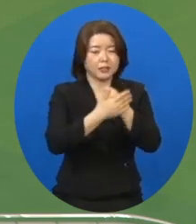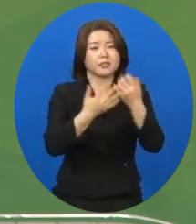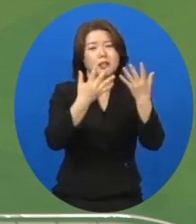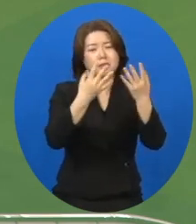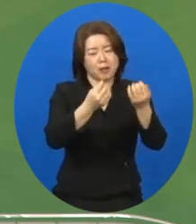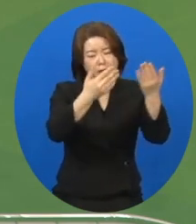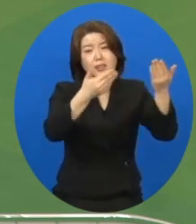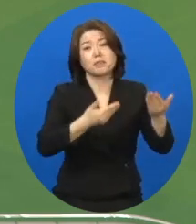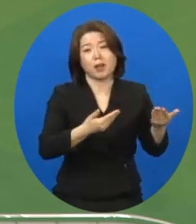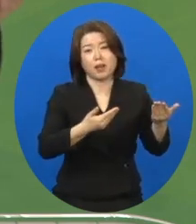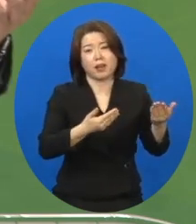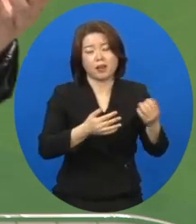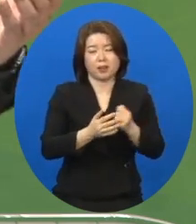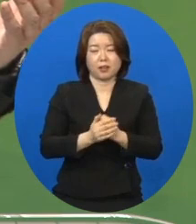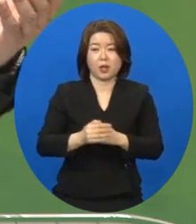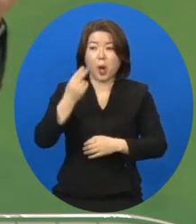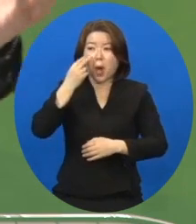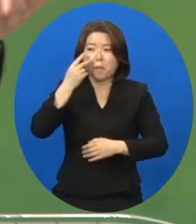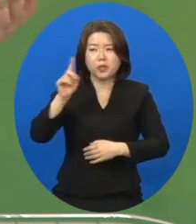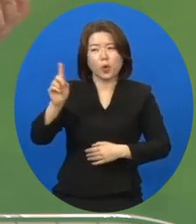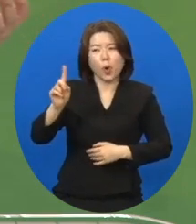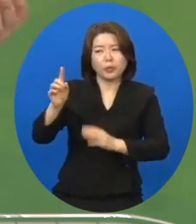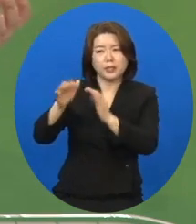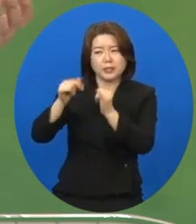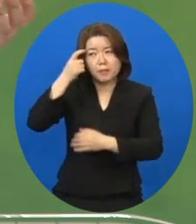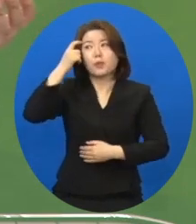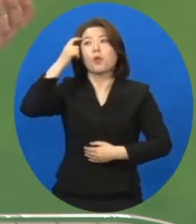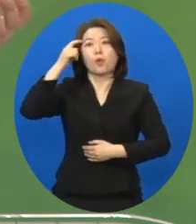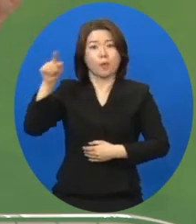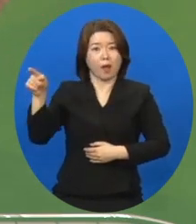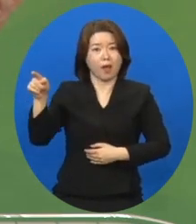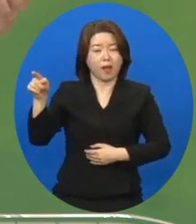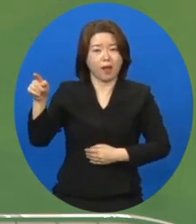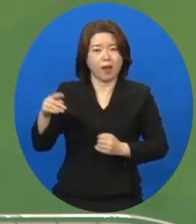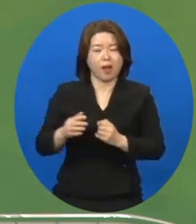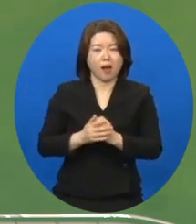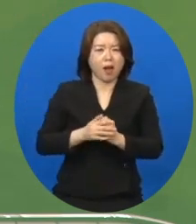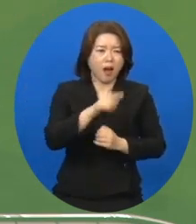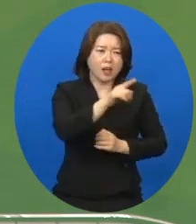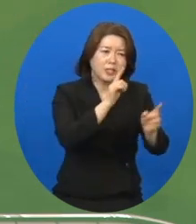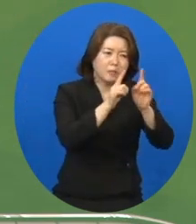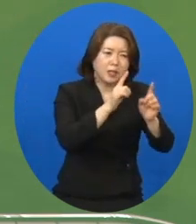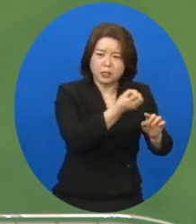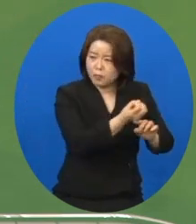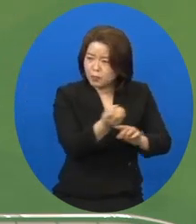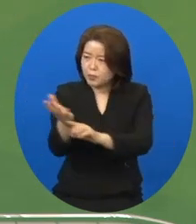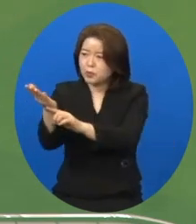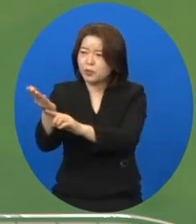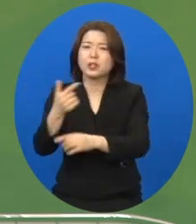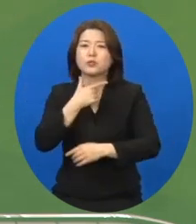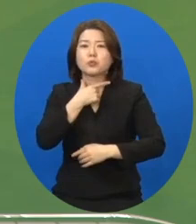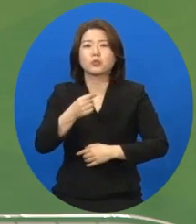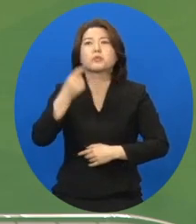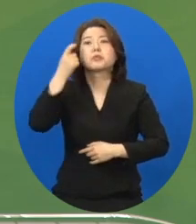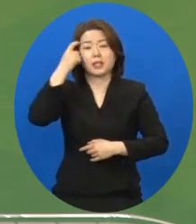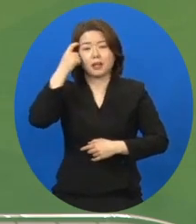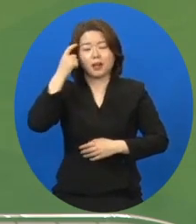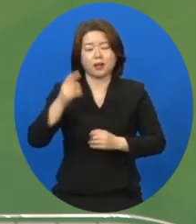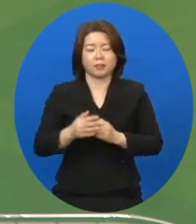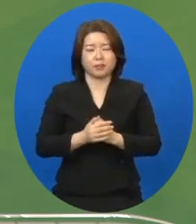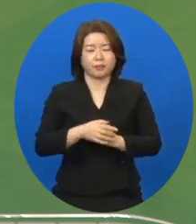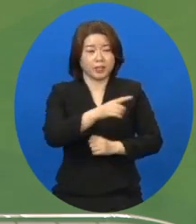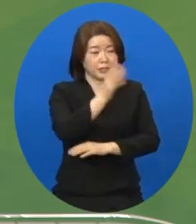받고 미국에 계신 어떤 분이 생각이 났더래요. 그분에게 이 말씀이 꼭 필요할 것 같아서 그